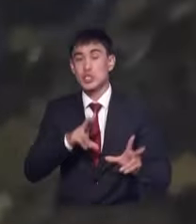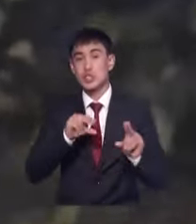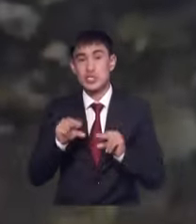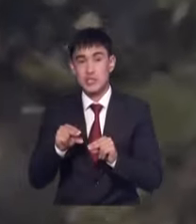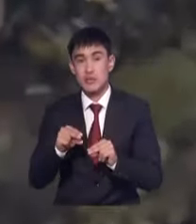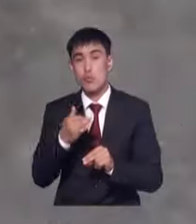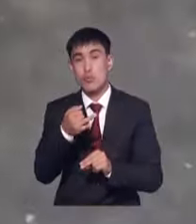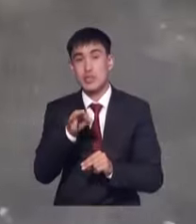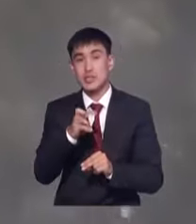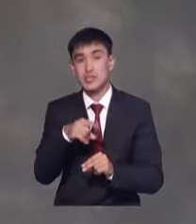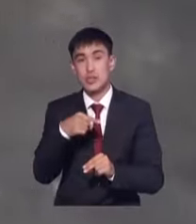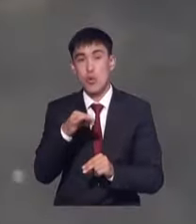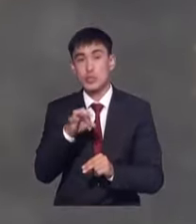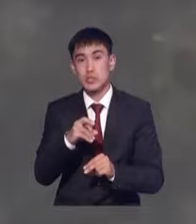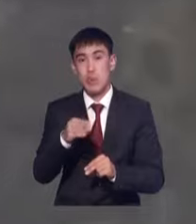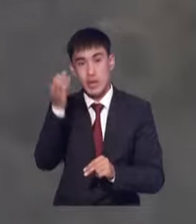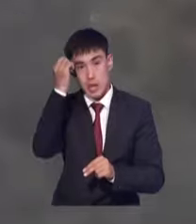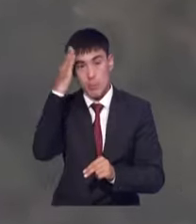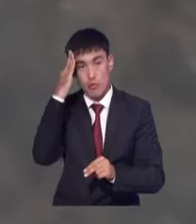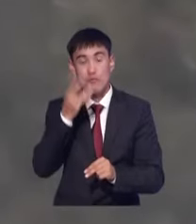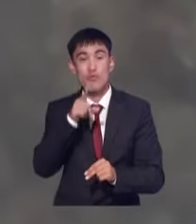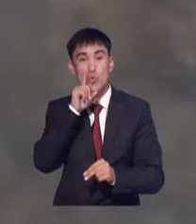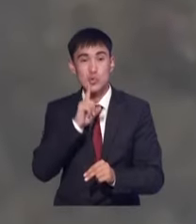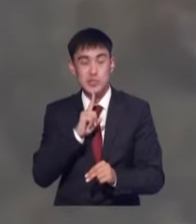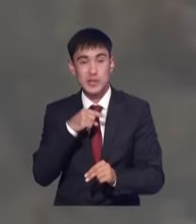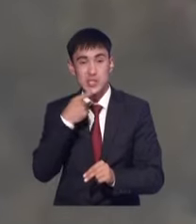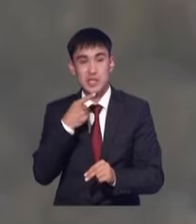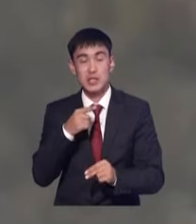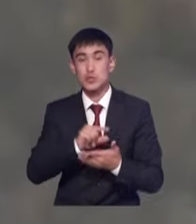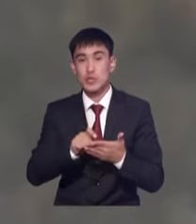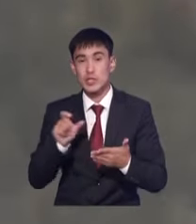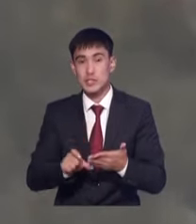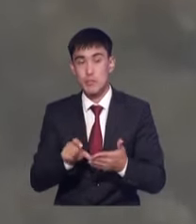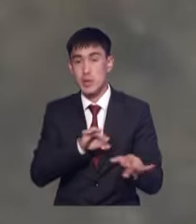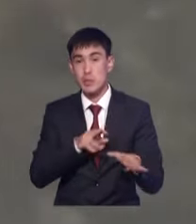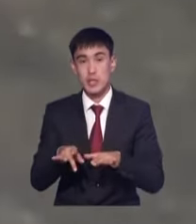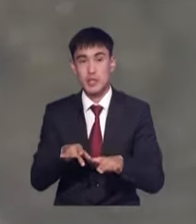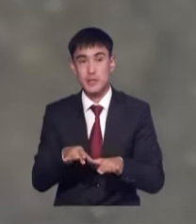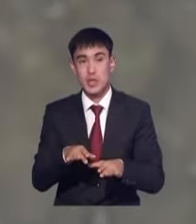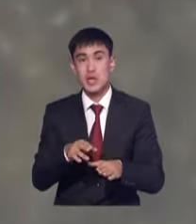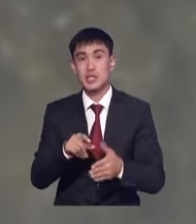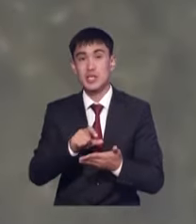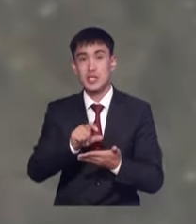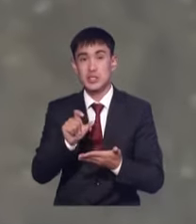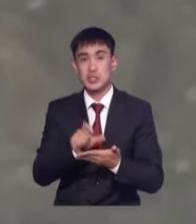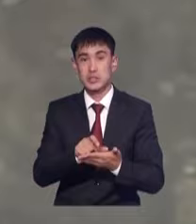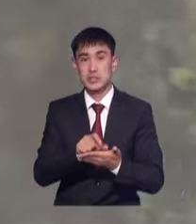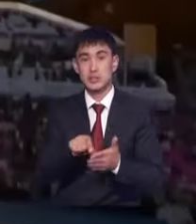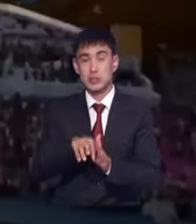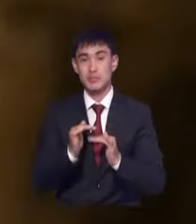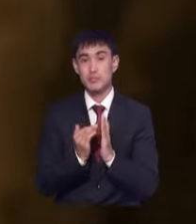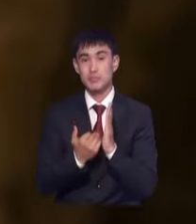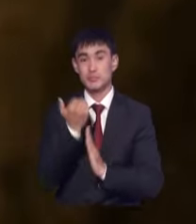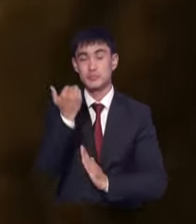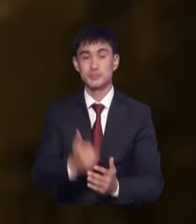когда губернатор сказал «ойси», что по-японски означает «вкусный», – сказала она журналистам на мероприятии, где чиновник ел это блюдо.